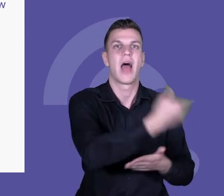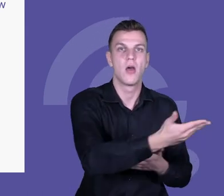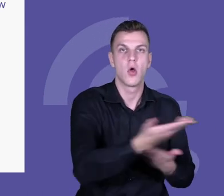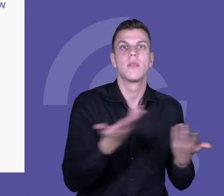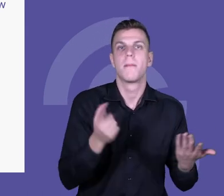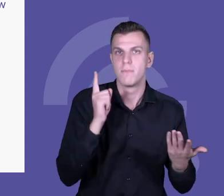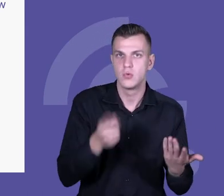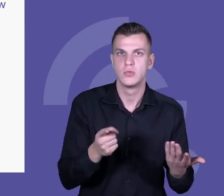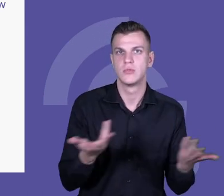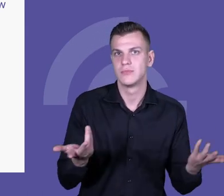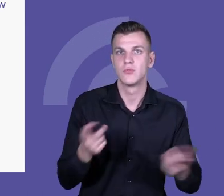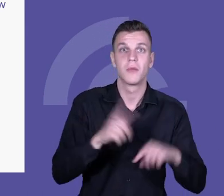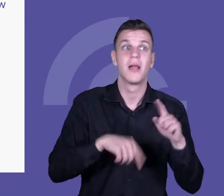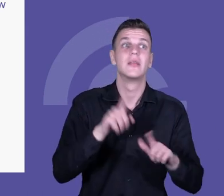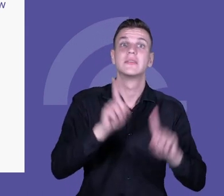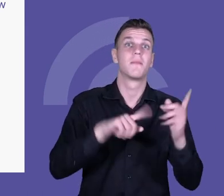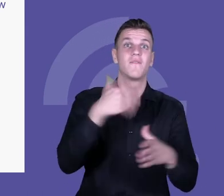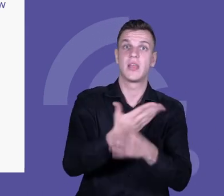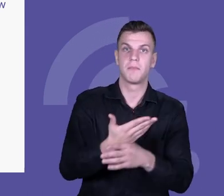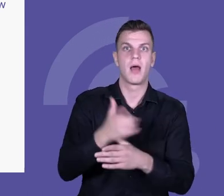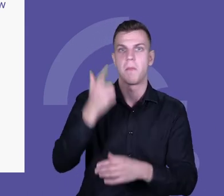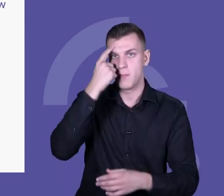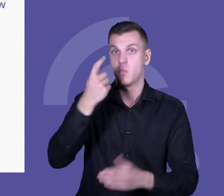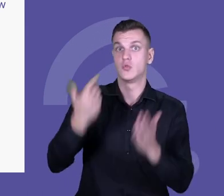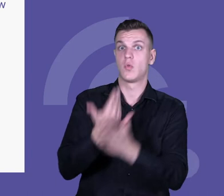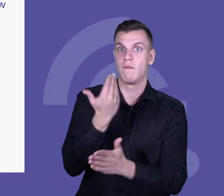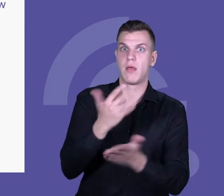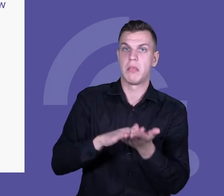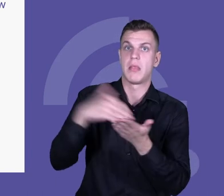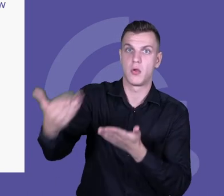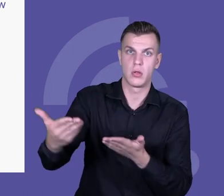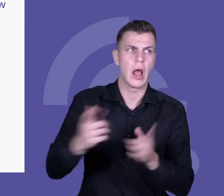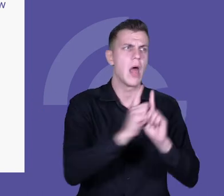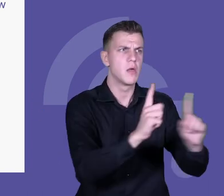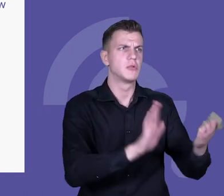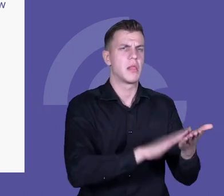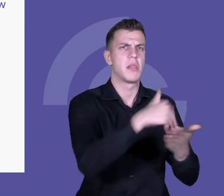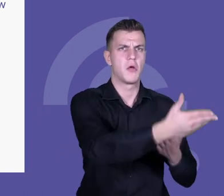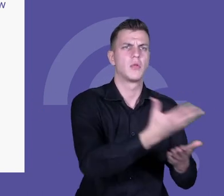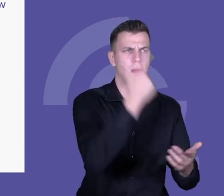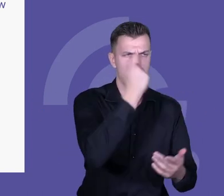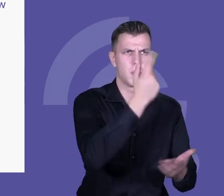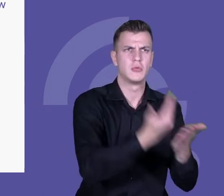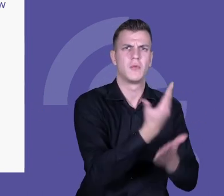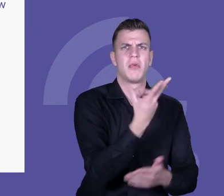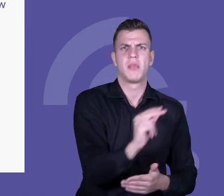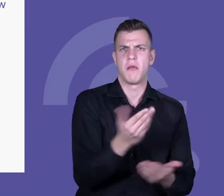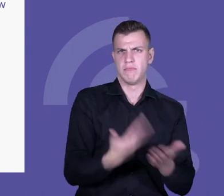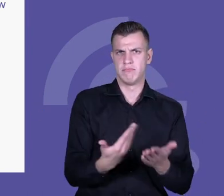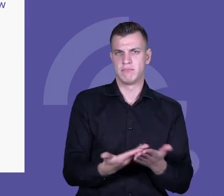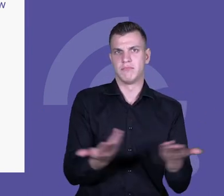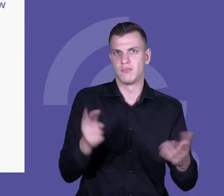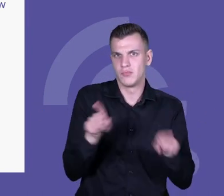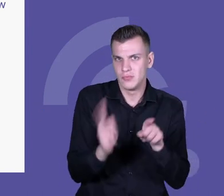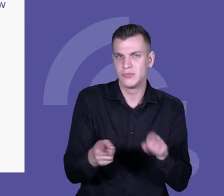innowacyjną w firmach. Tutaj w tym zakresie się zupełnie od siebie nie różnimy, jeśli chodzi o te zawody.